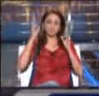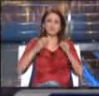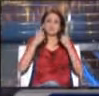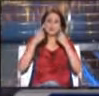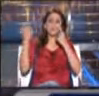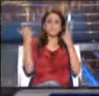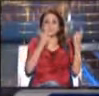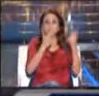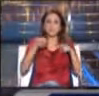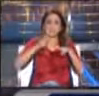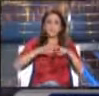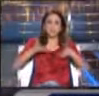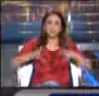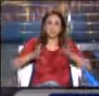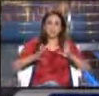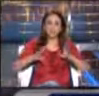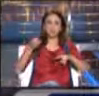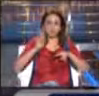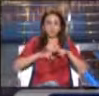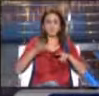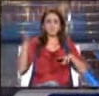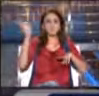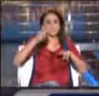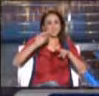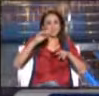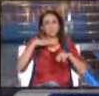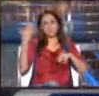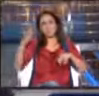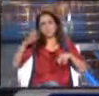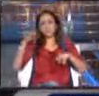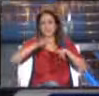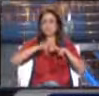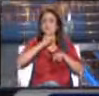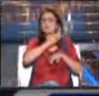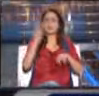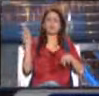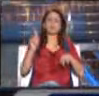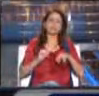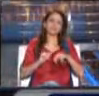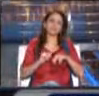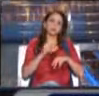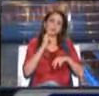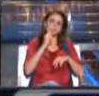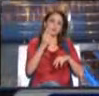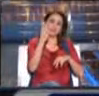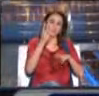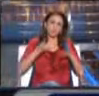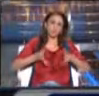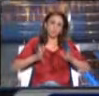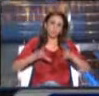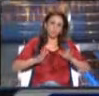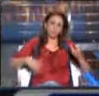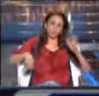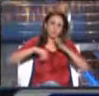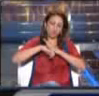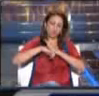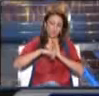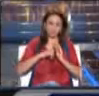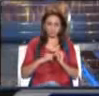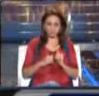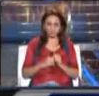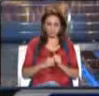عودة النشاط حتى لا يكون هناك انتكاسة. كابتن نادر اتفضل. كلمتين. الكرة القدم، أنا ما بتكلمش على الرياضة بشكل عام، كرة القدم